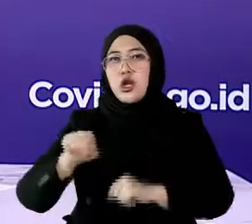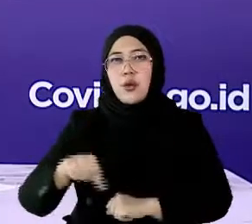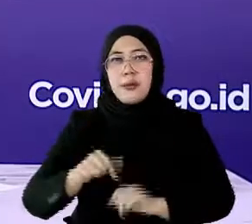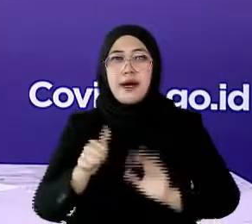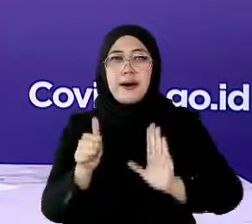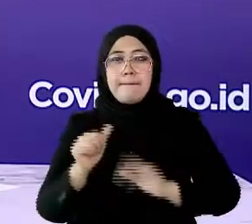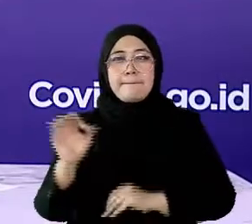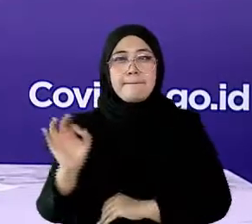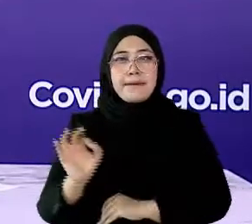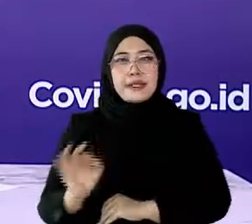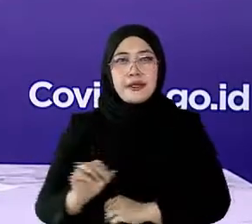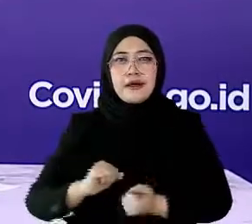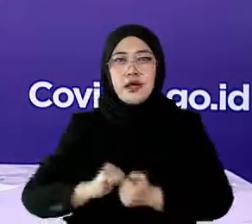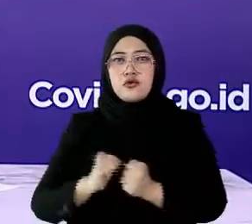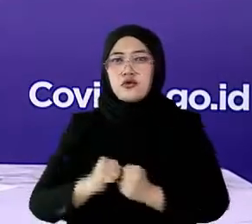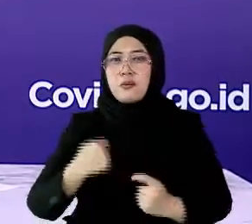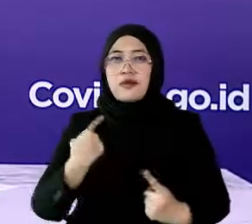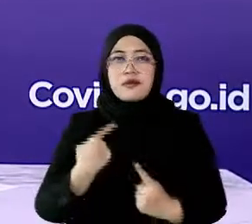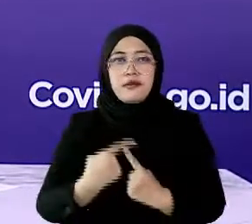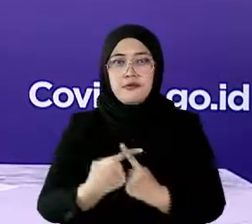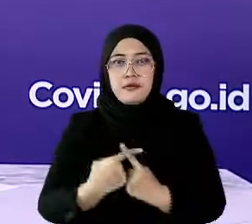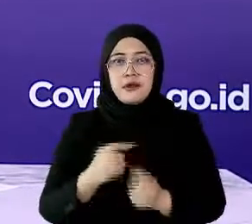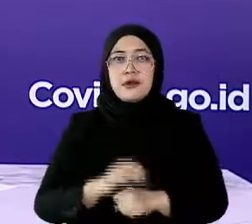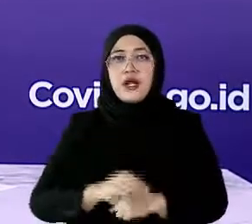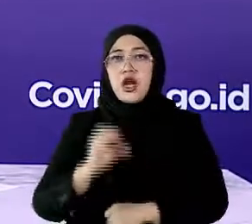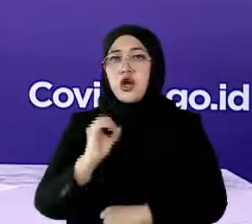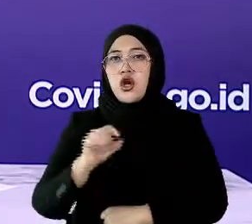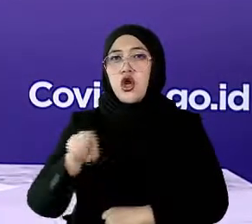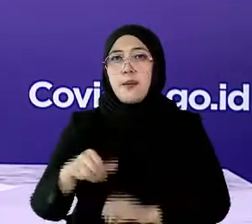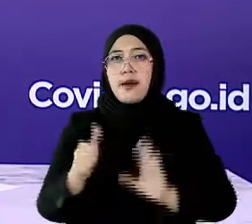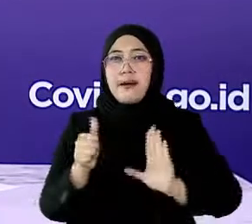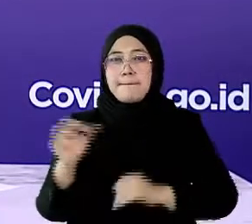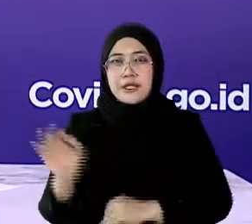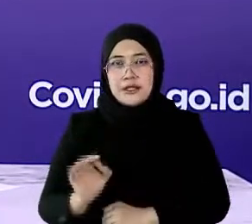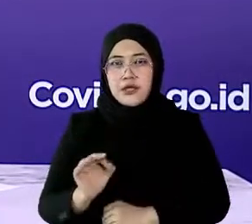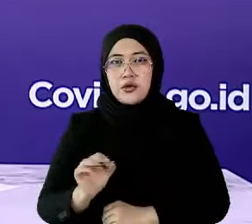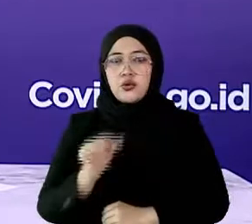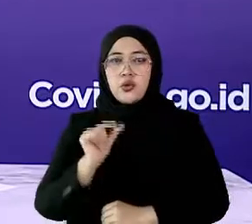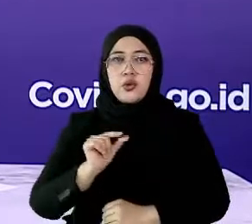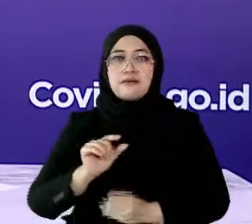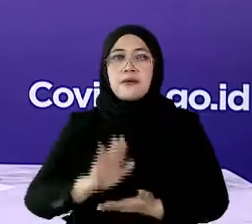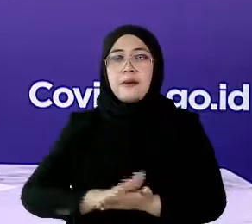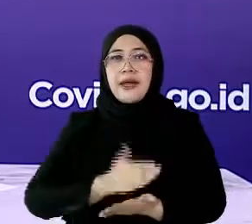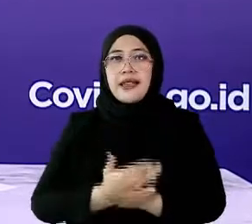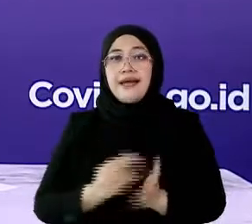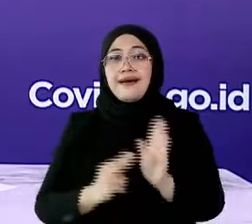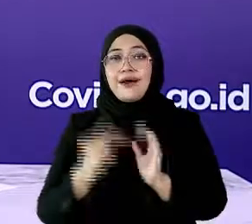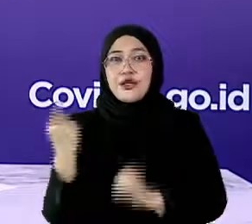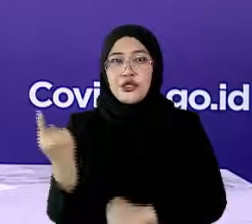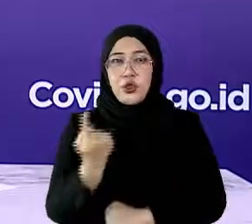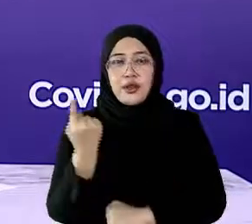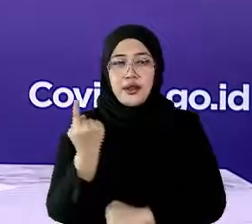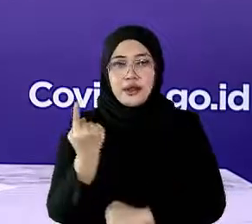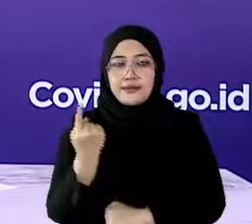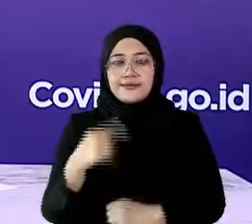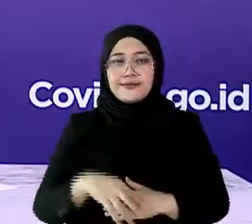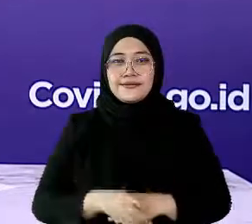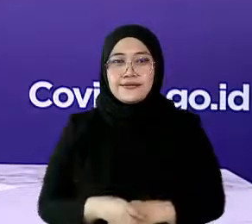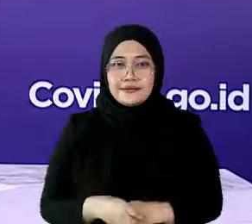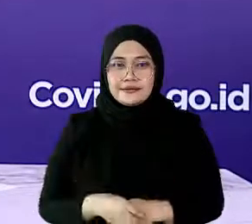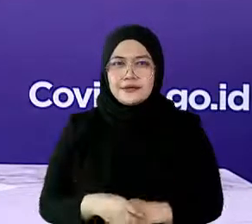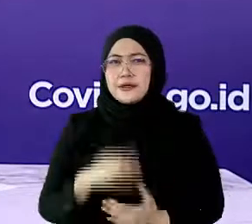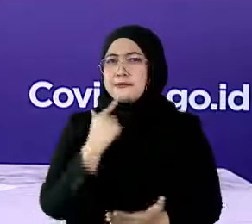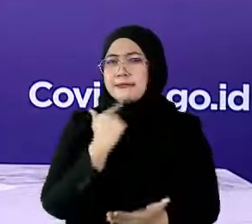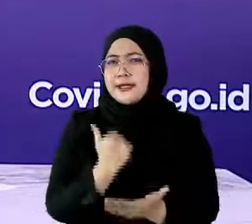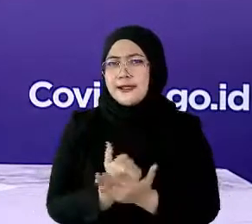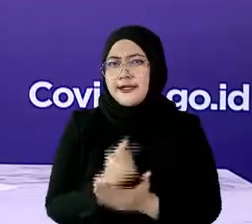persen kasus positif dan 0,6 persen pada kematian nasional Hai maka dari itu